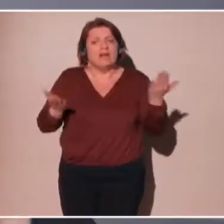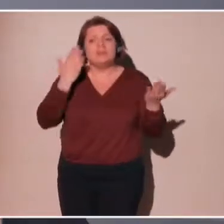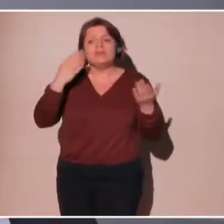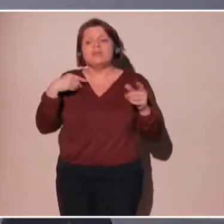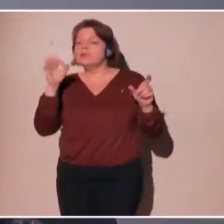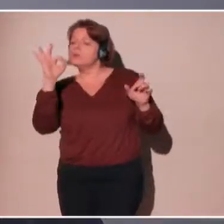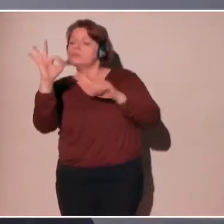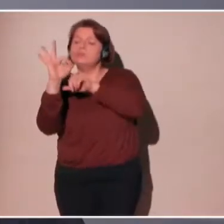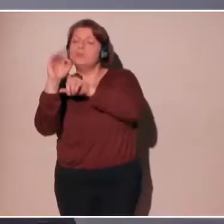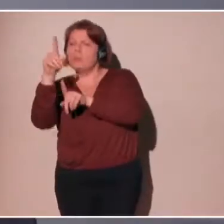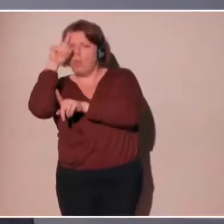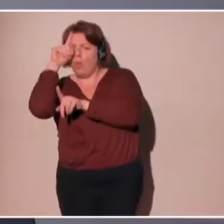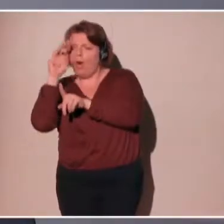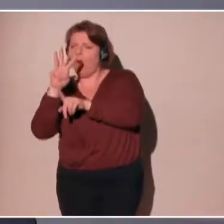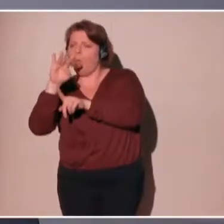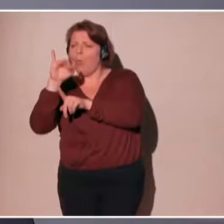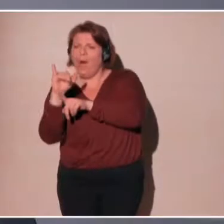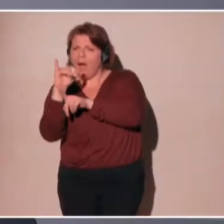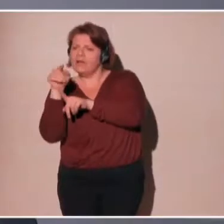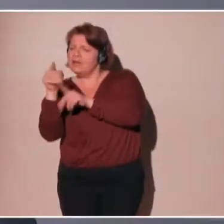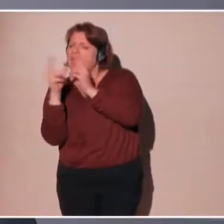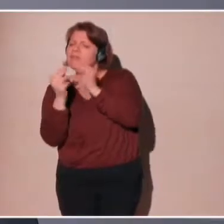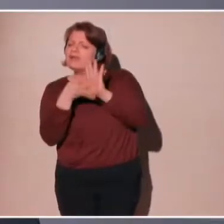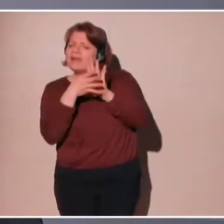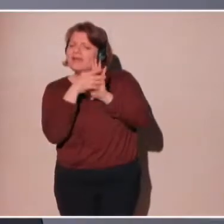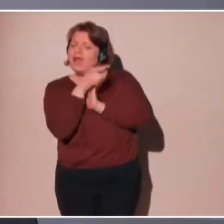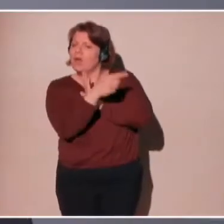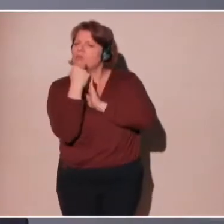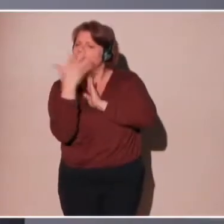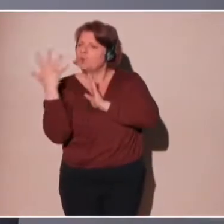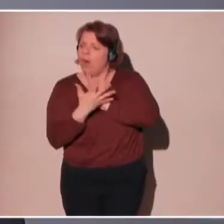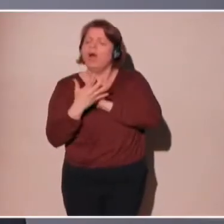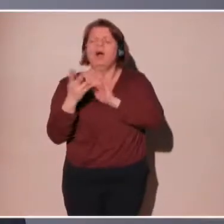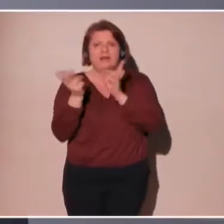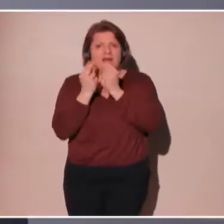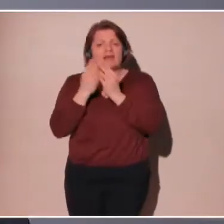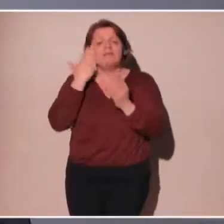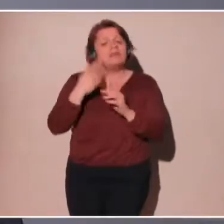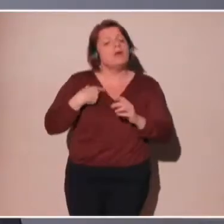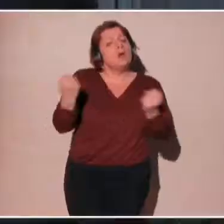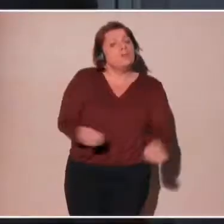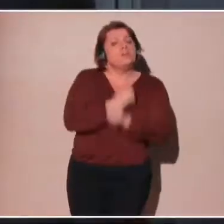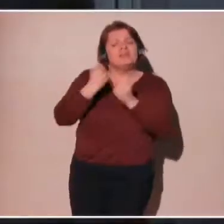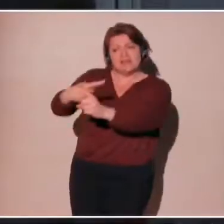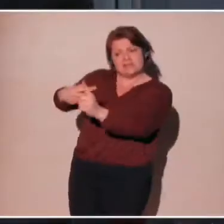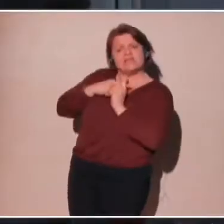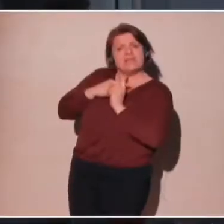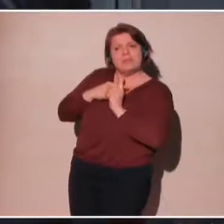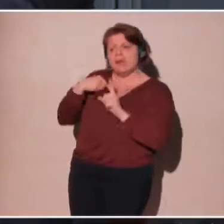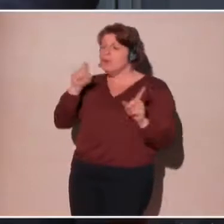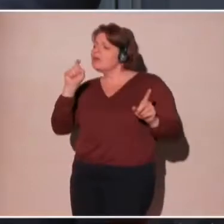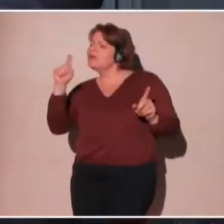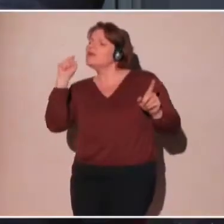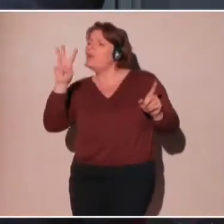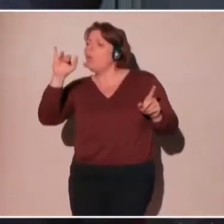visible à côté et qui me décrivait très exactement quel critère a été utilisé. Et le jour où je verrai une pub ciblée et en expliquant le Y, il ne me dit pas juste « j'ai